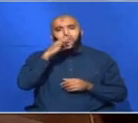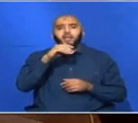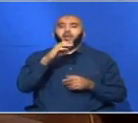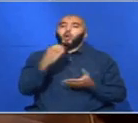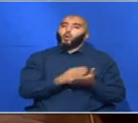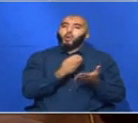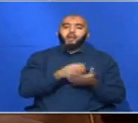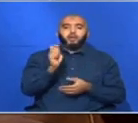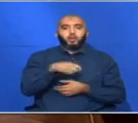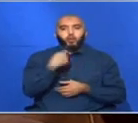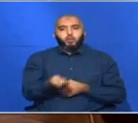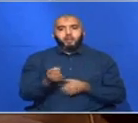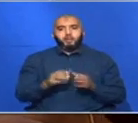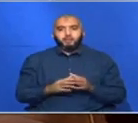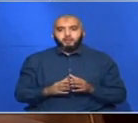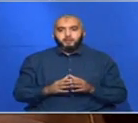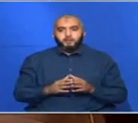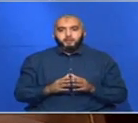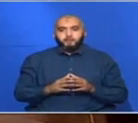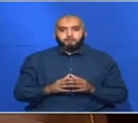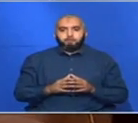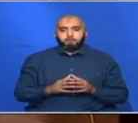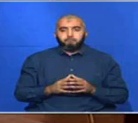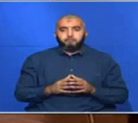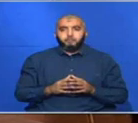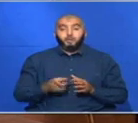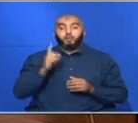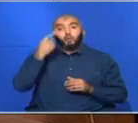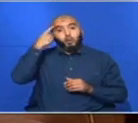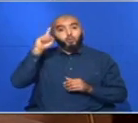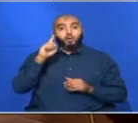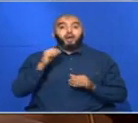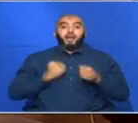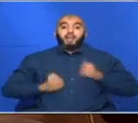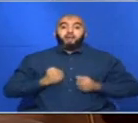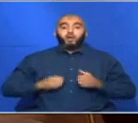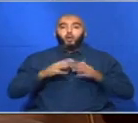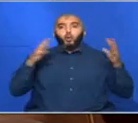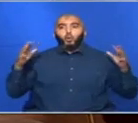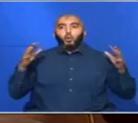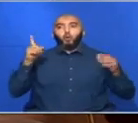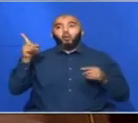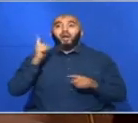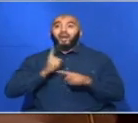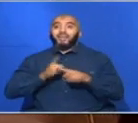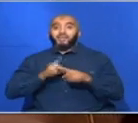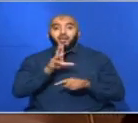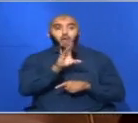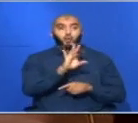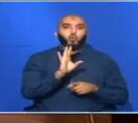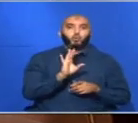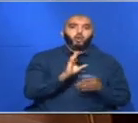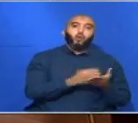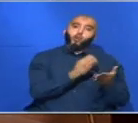الاصل ان الانسان خاصه بالنسبه للطهاره الكبرى لا يجوز له ان يمسح المصحف